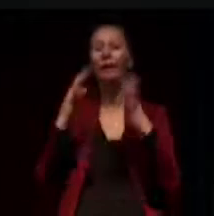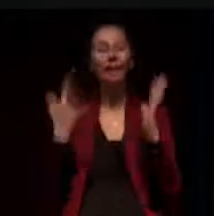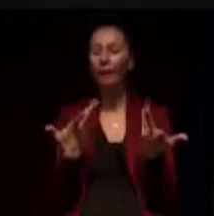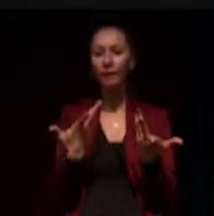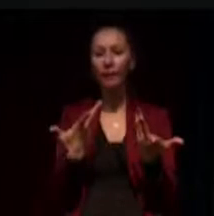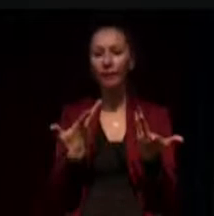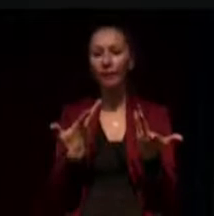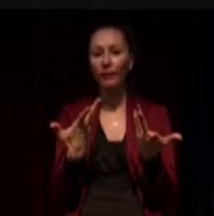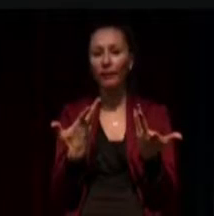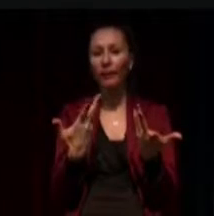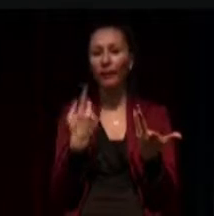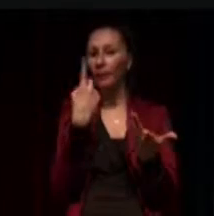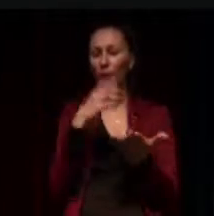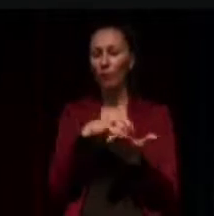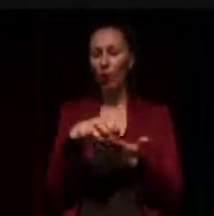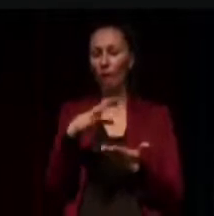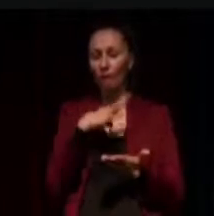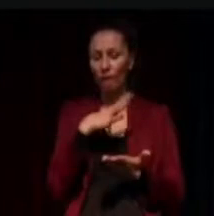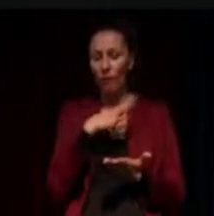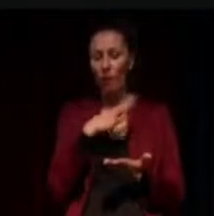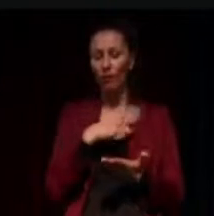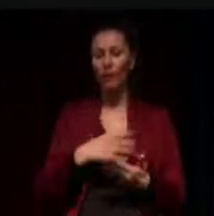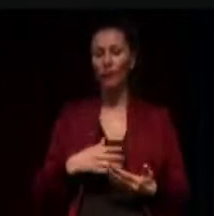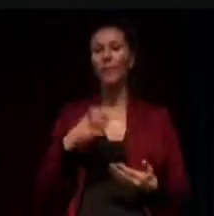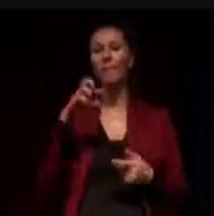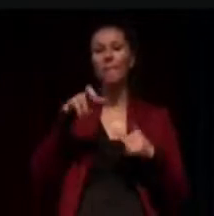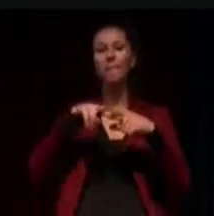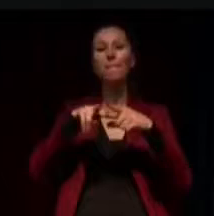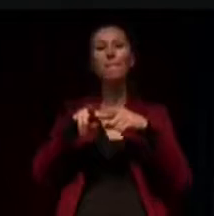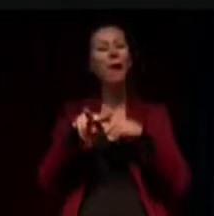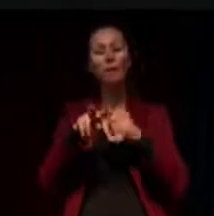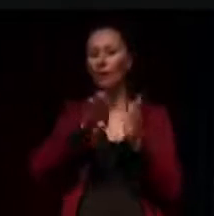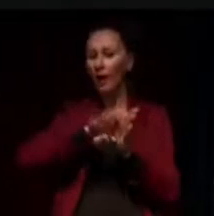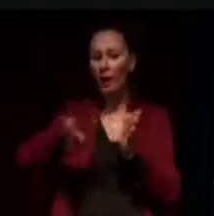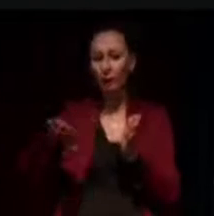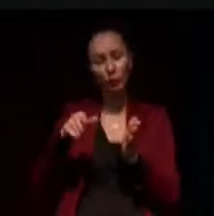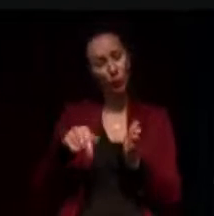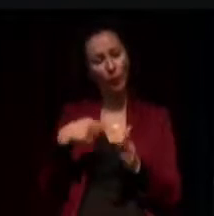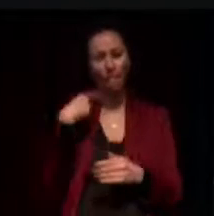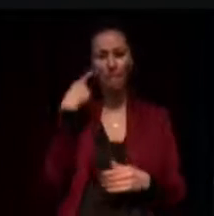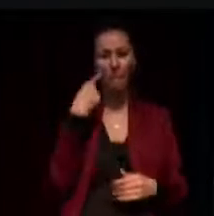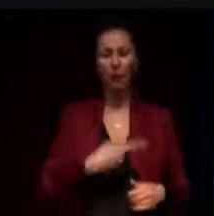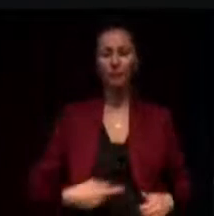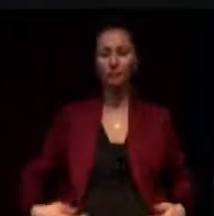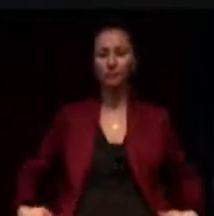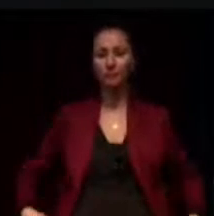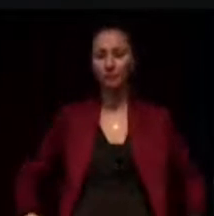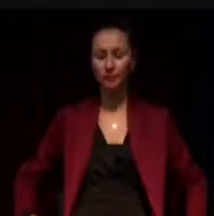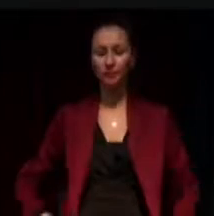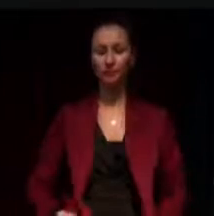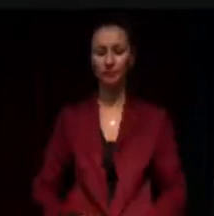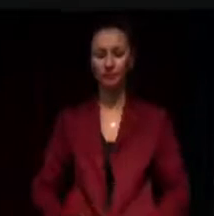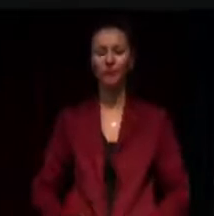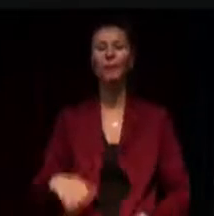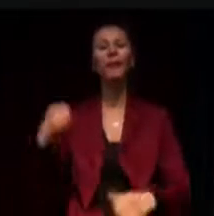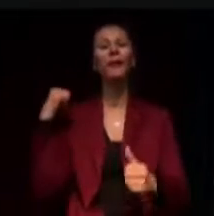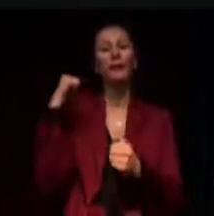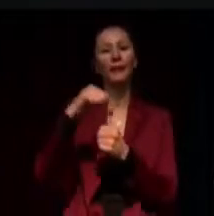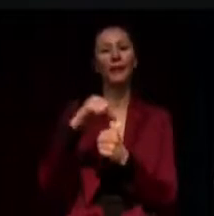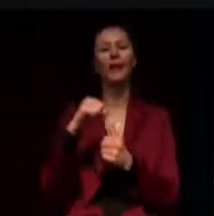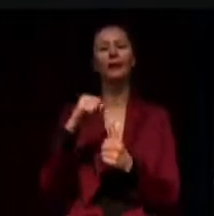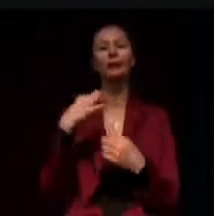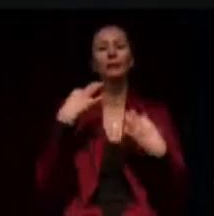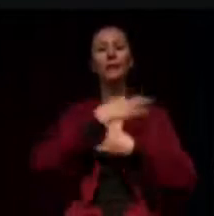bir bölüm var, ne kadar bir pay ayrılmış. Dilerseniz bunlara bakalım. Yine Sayın